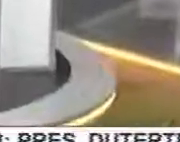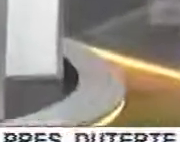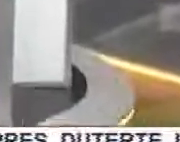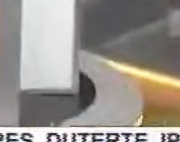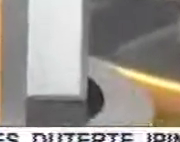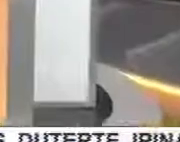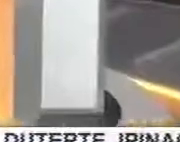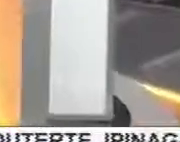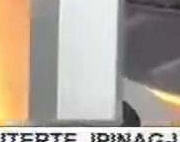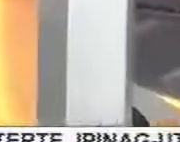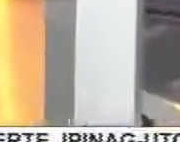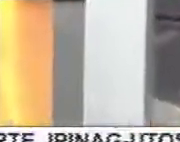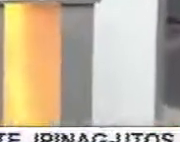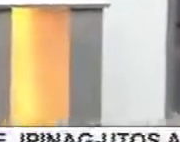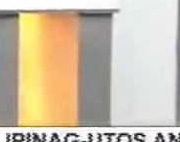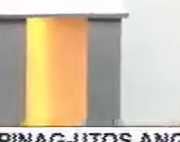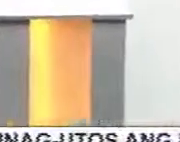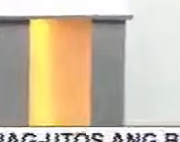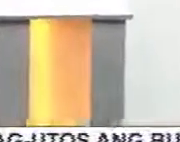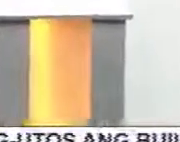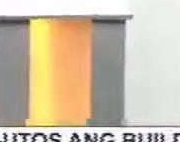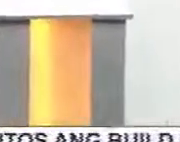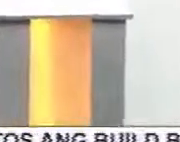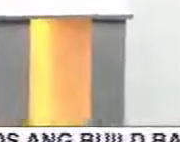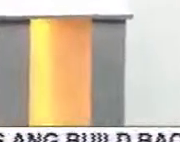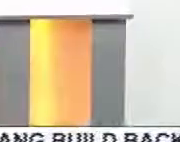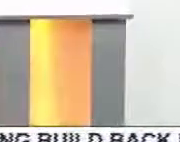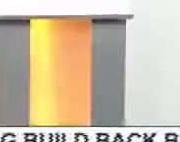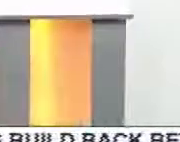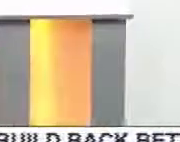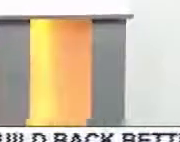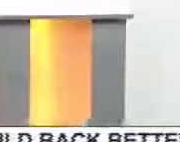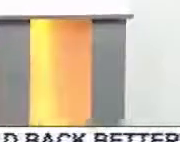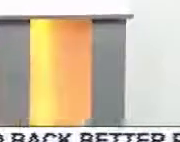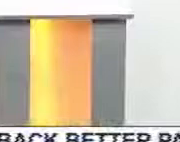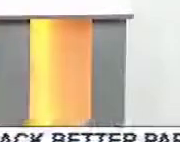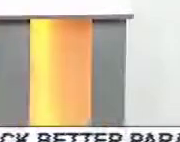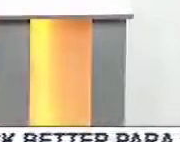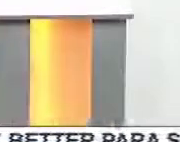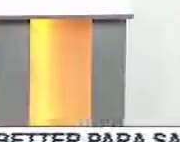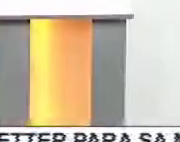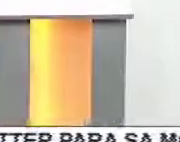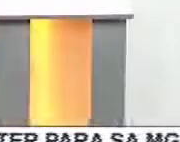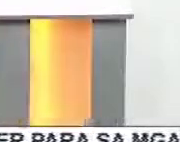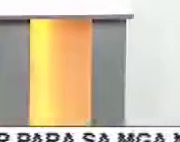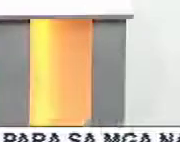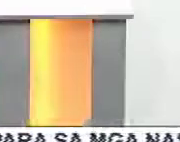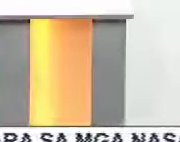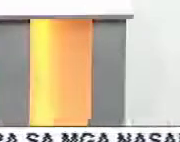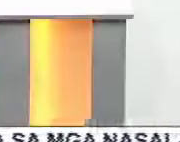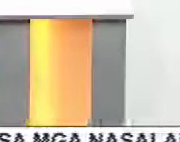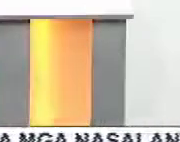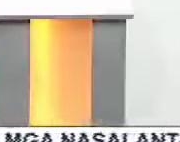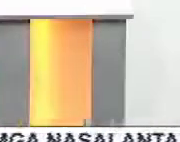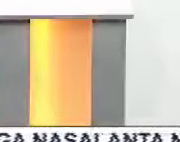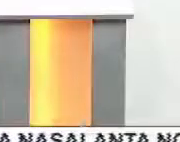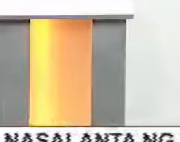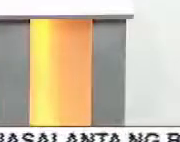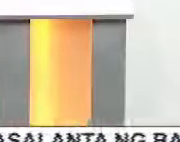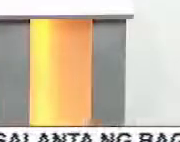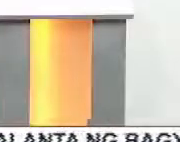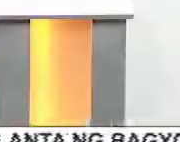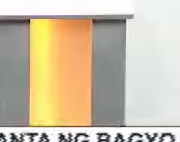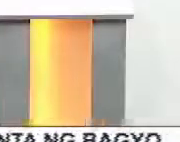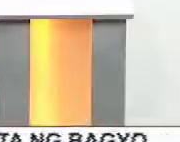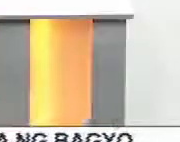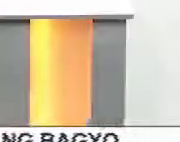Ito, inyuuna na pong ipinanukala na magkaroon nga po ng extension sa pagkakabit po ng radio frequency identification o yung pong RFID